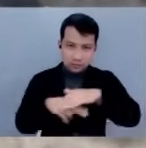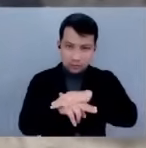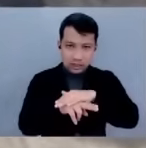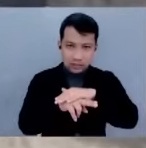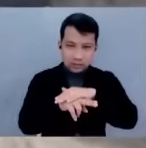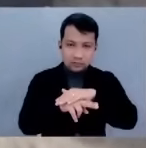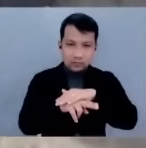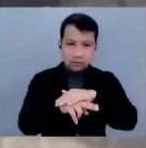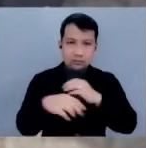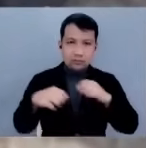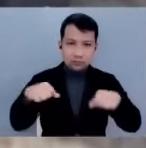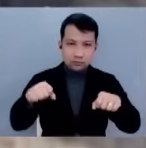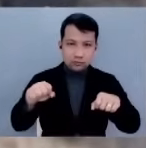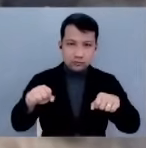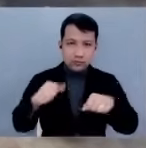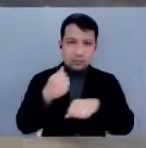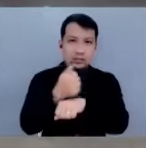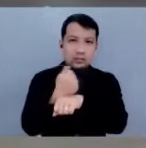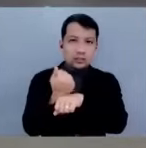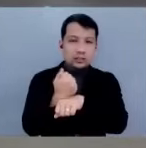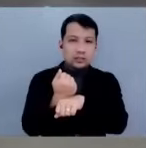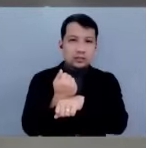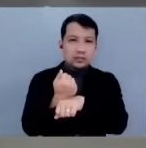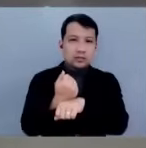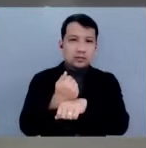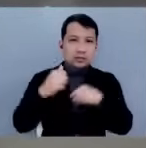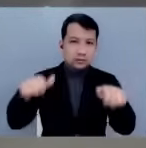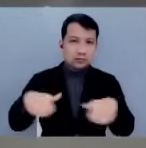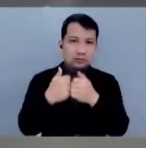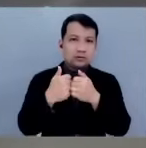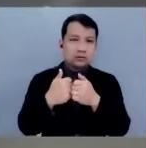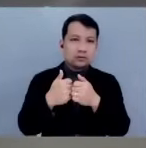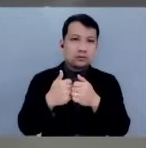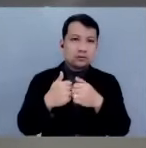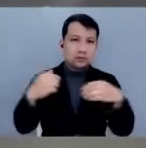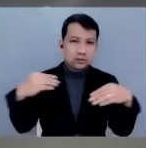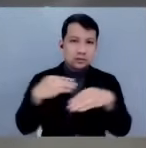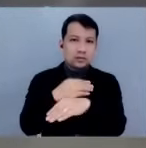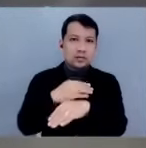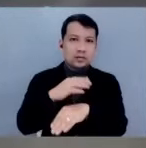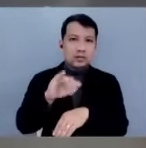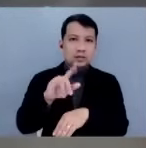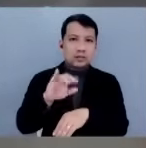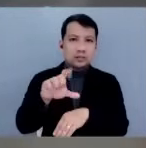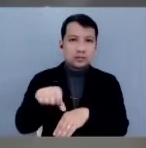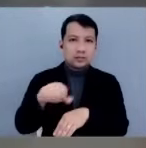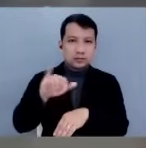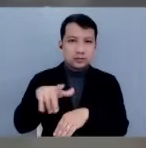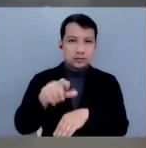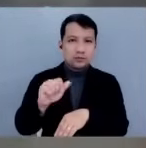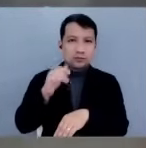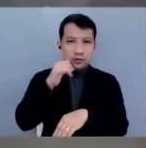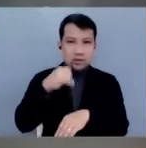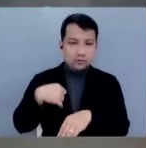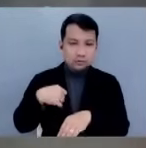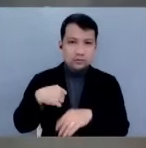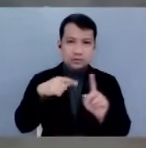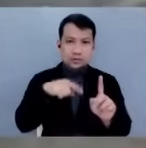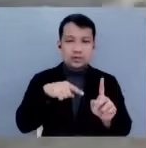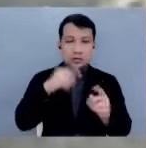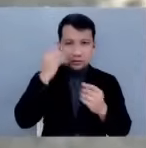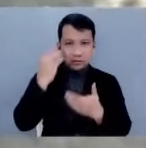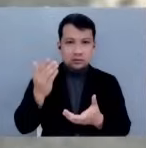isang ambulansya matapos magbanggaan sa isang intersection sa Aquiles Zyco Avenue kahapon. Ayon sa mga